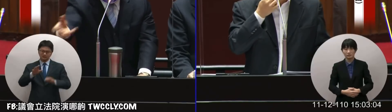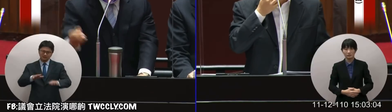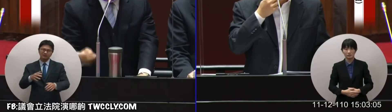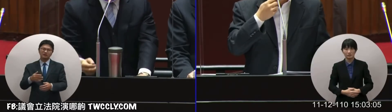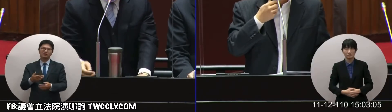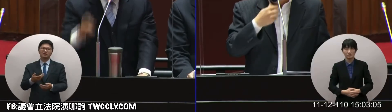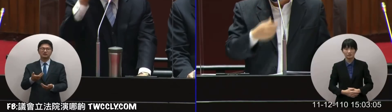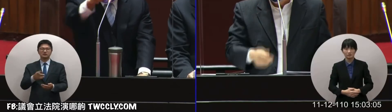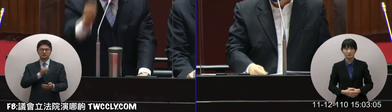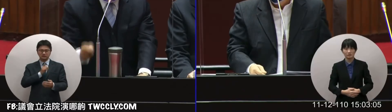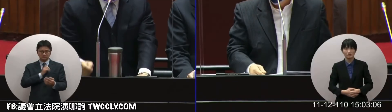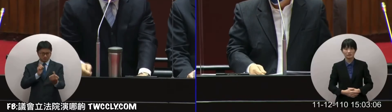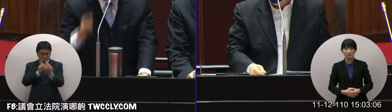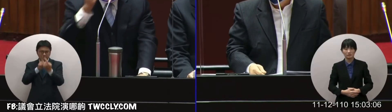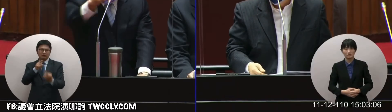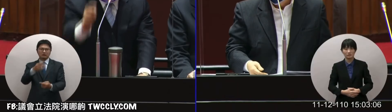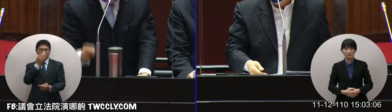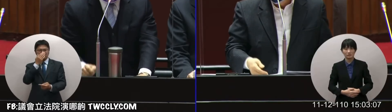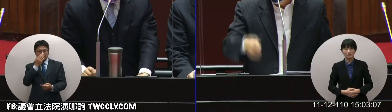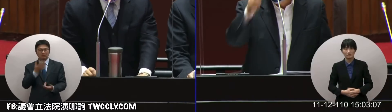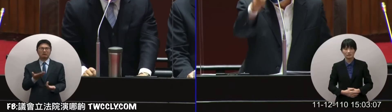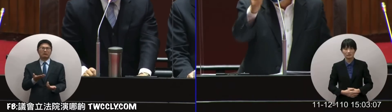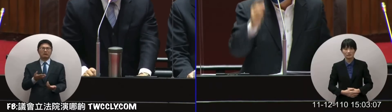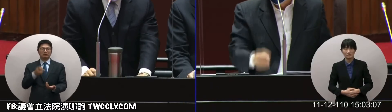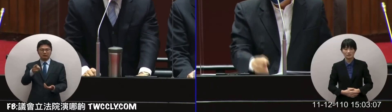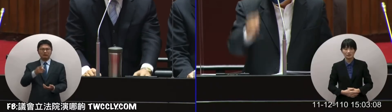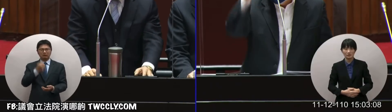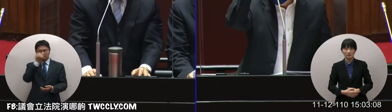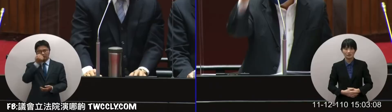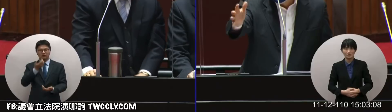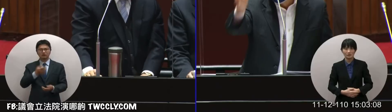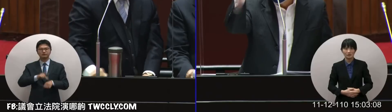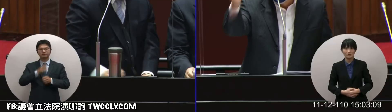还偷偷泼水，暴力分子，小偷行为。 是因为